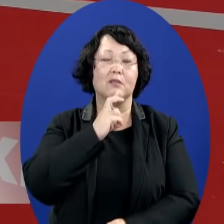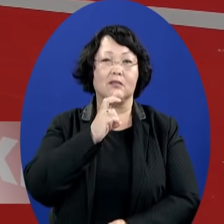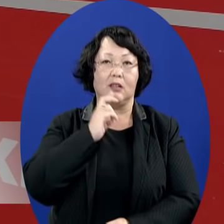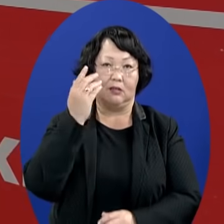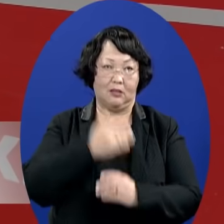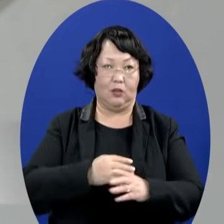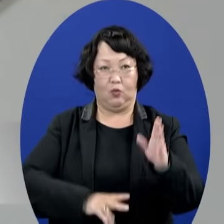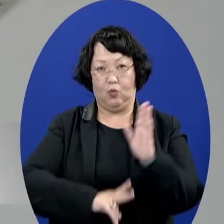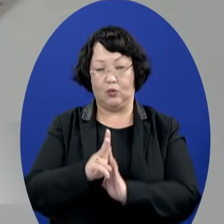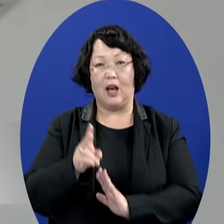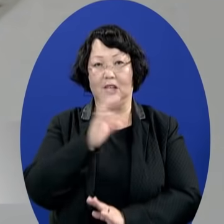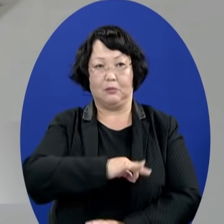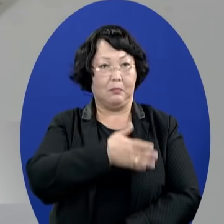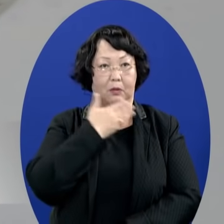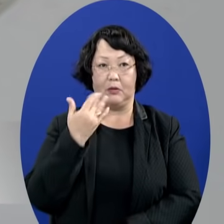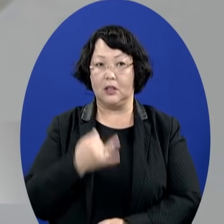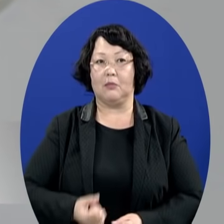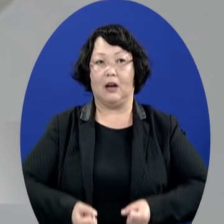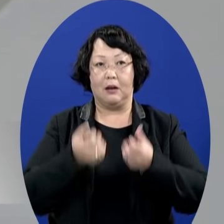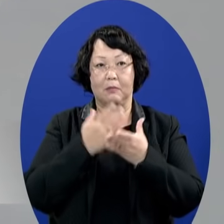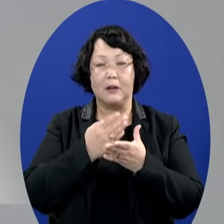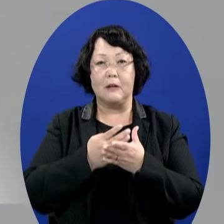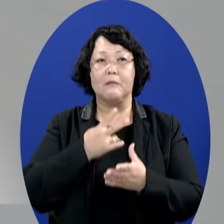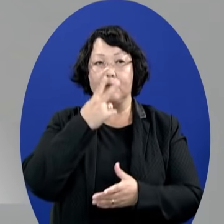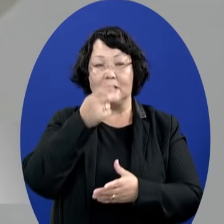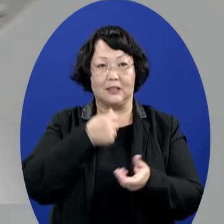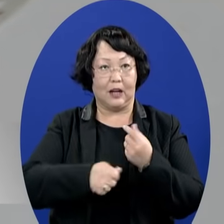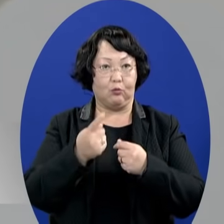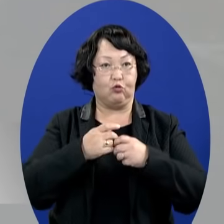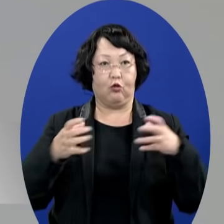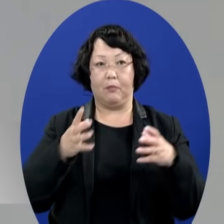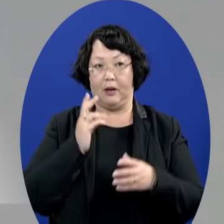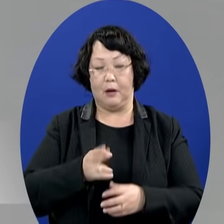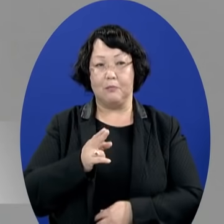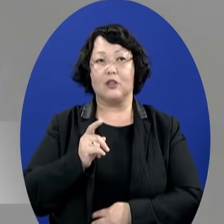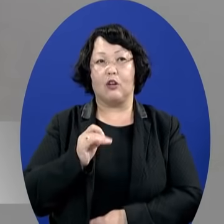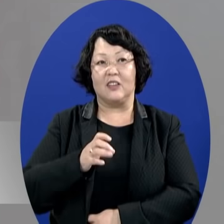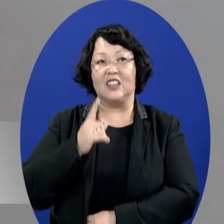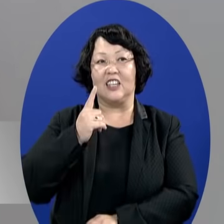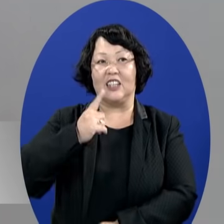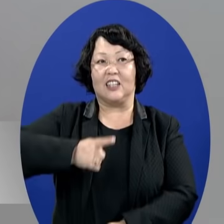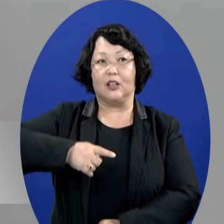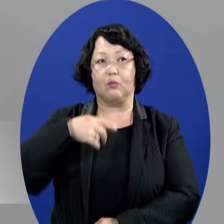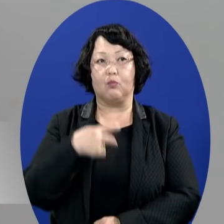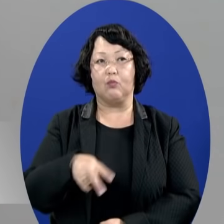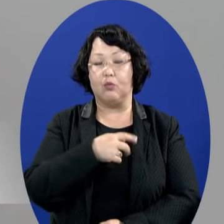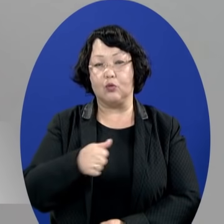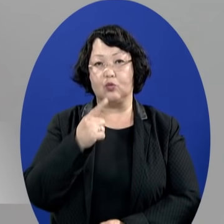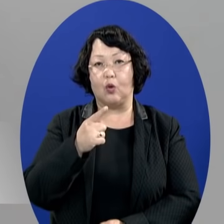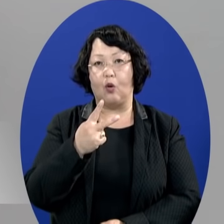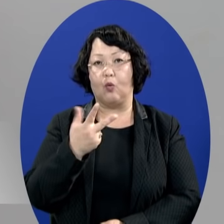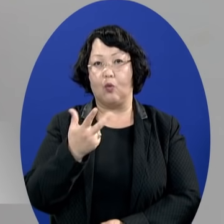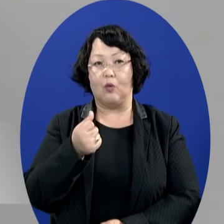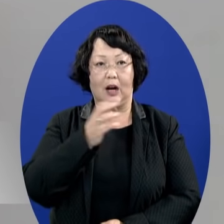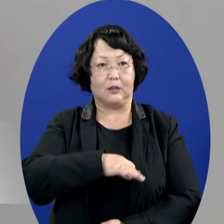учирсан гэдгээ хэлж байла. Шатхуун импортлогч хамгийн том компани болох Петровс хэлэхэд 1 литр тутамаас 123 төгрөгийн алдагдалтай